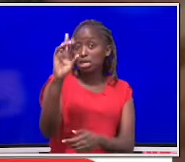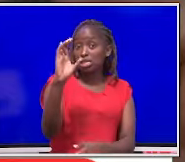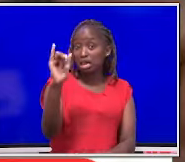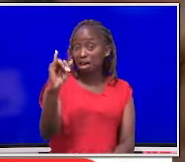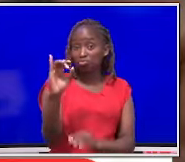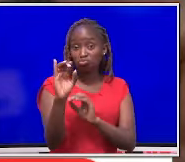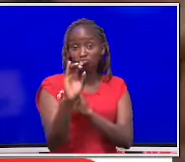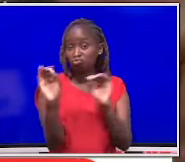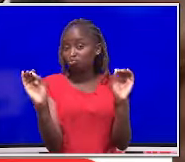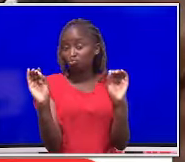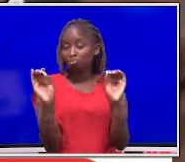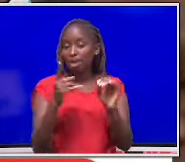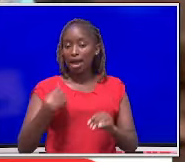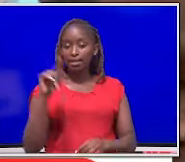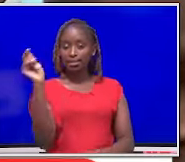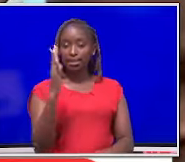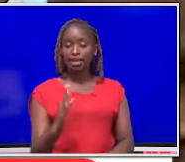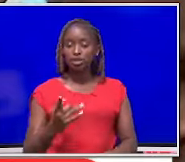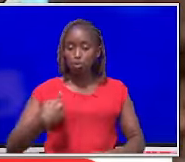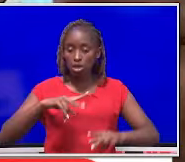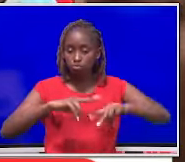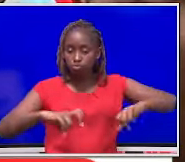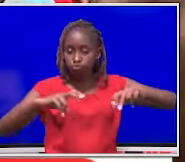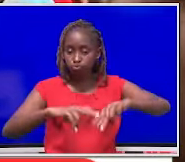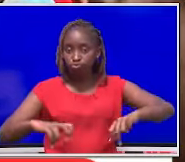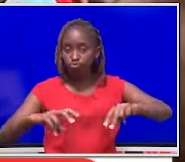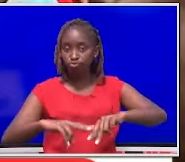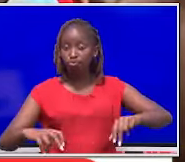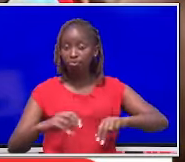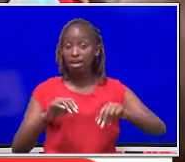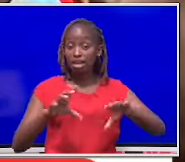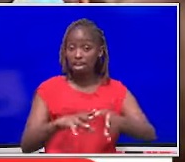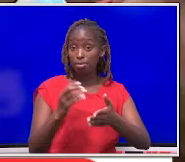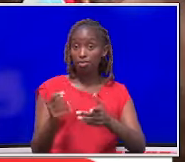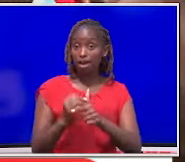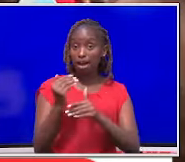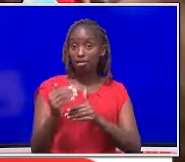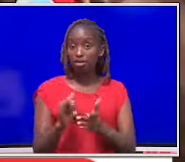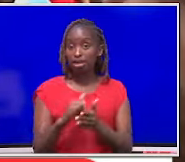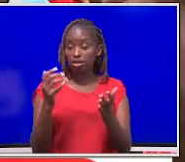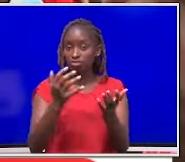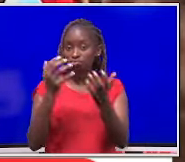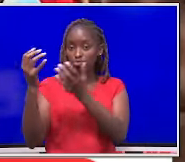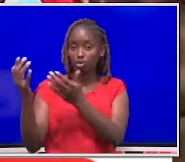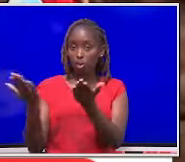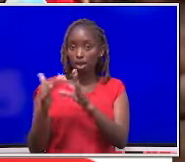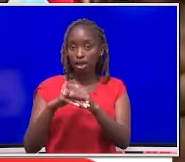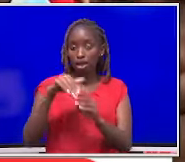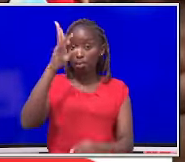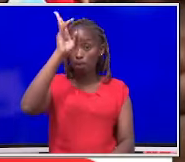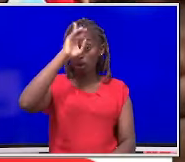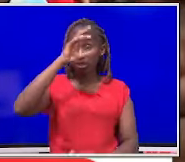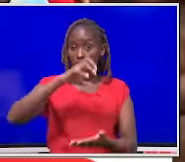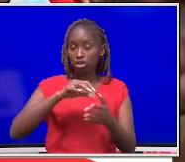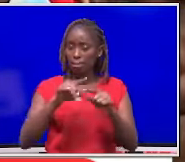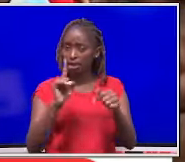kama wananchi tunajitoa na tuna maneno, tunatoa miili, baada ya hapa tunaichukua tunaipeleka pale kwa polisi niko kwa gari. Lakini tukifika